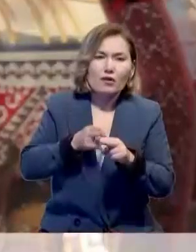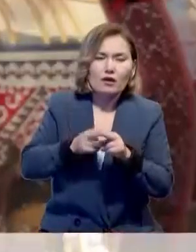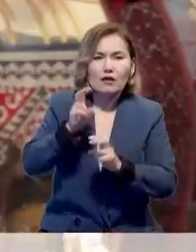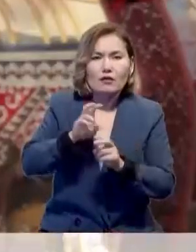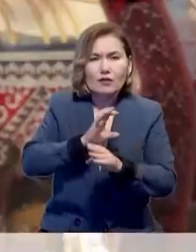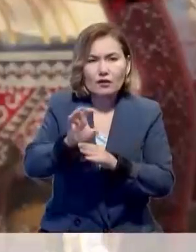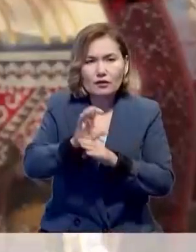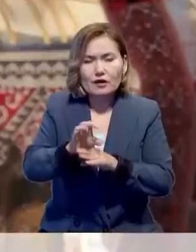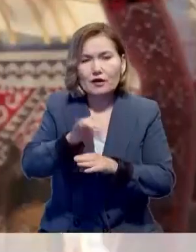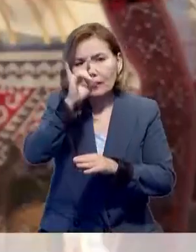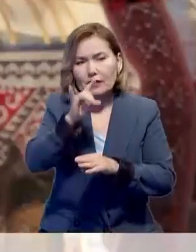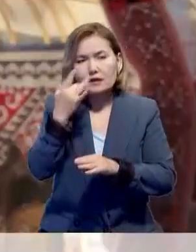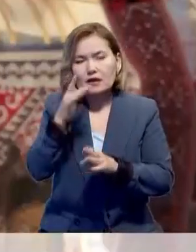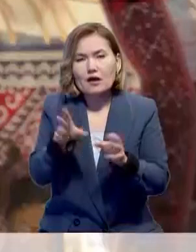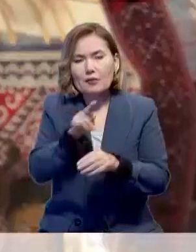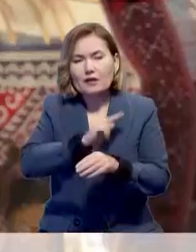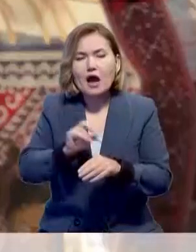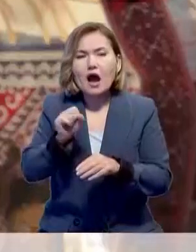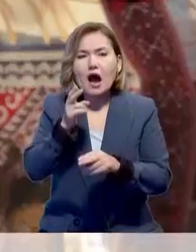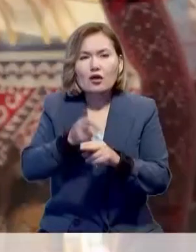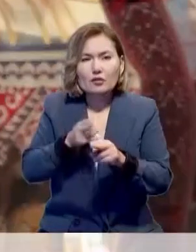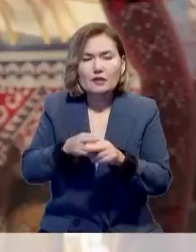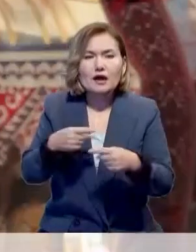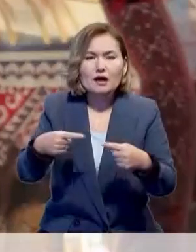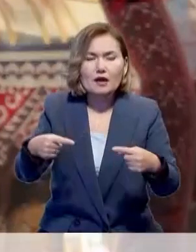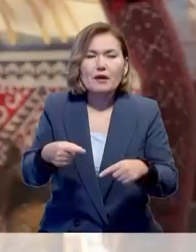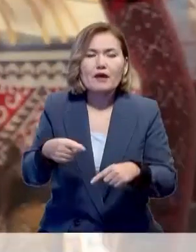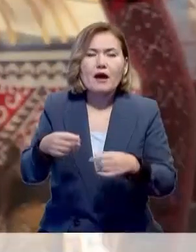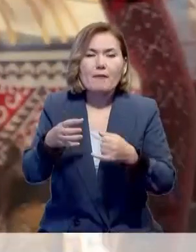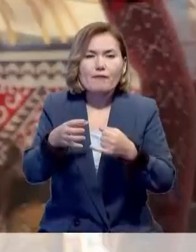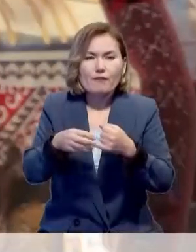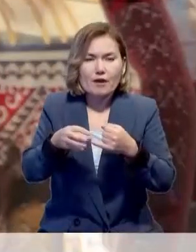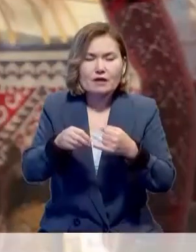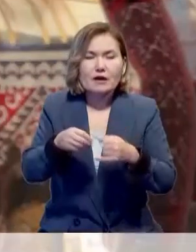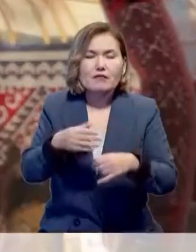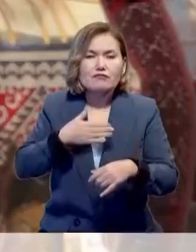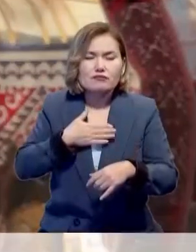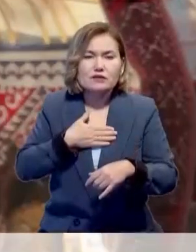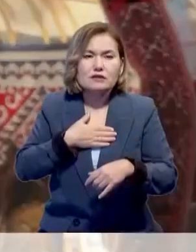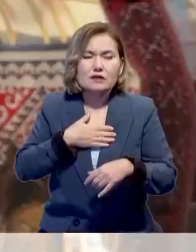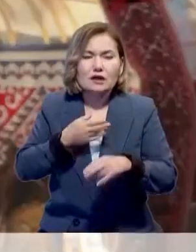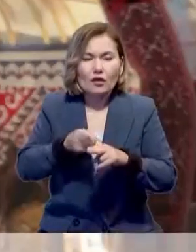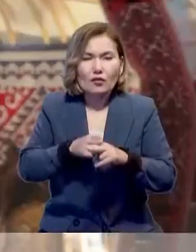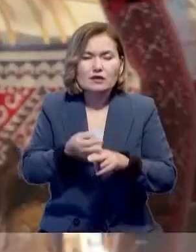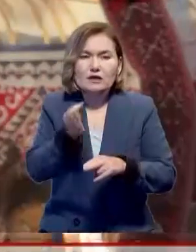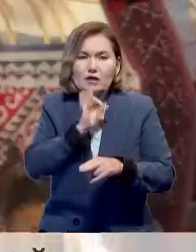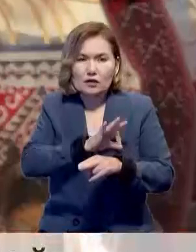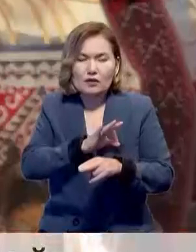мыс, алюминий сияқты пайдалы қазбаларымызға да қызығушылық өте